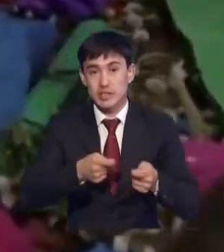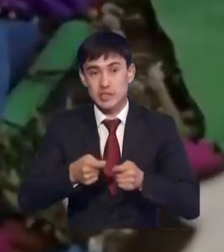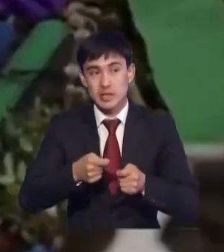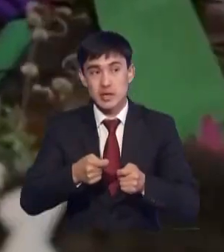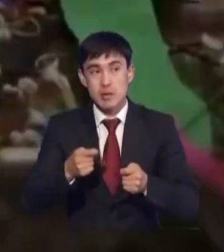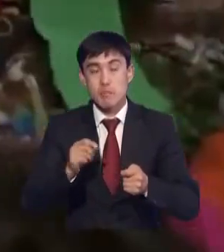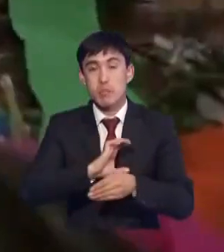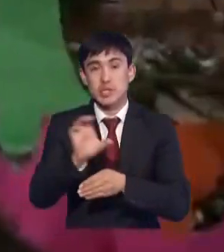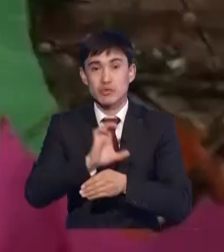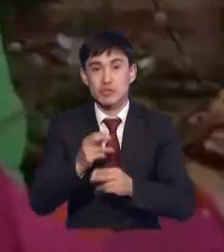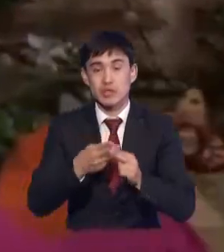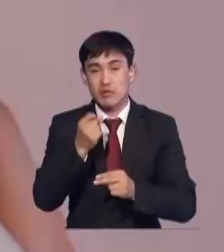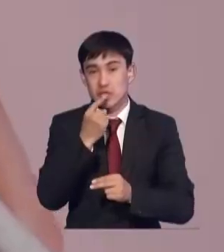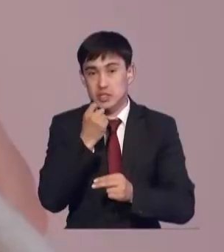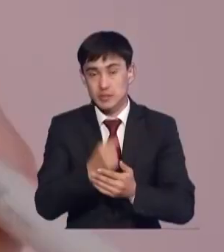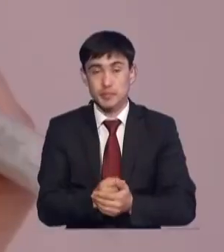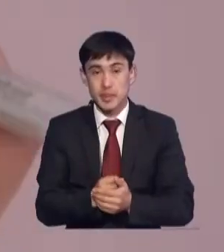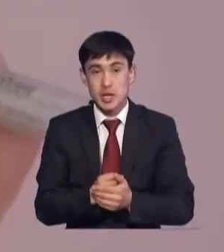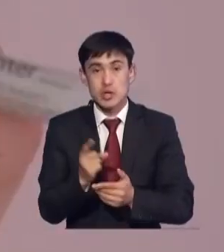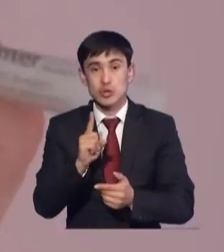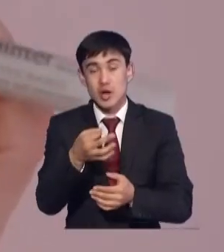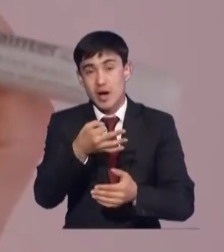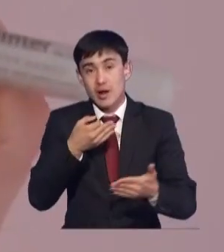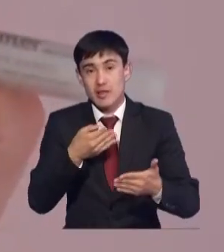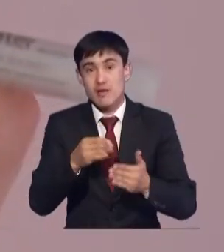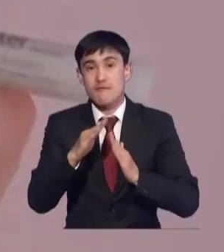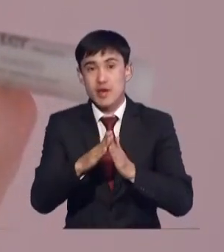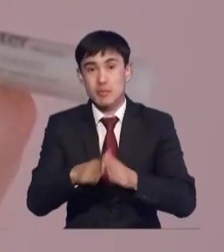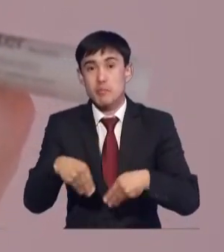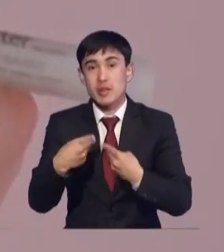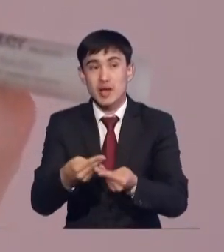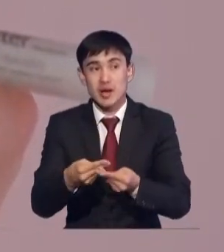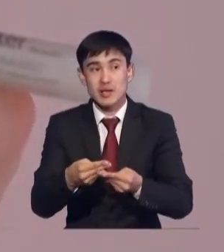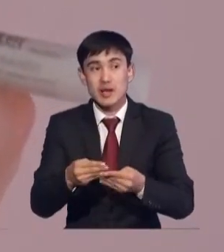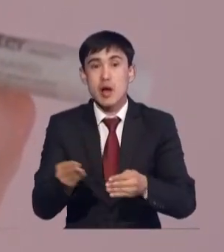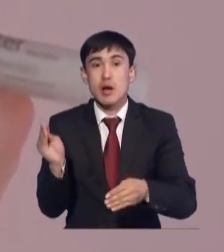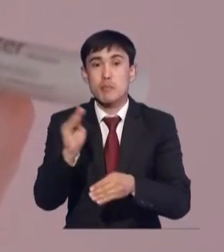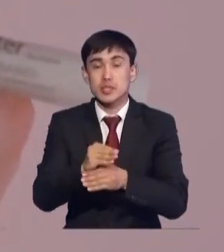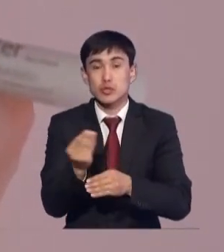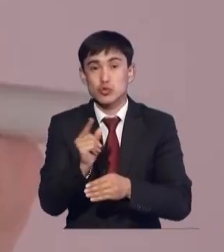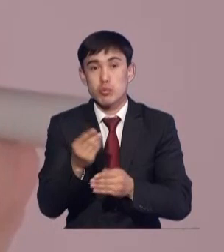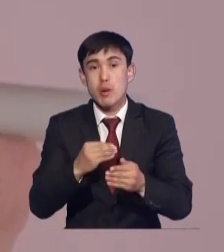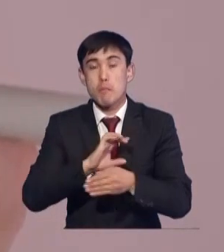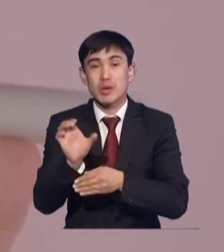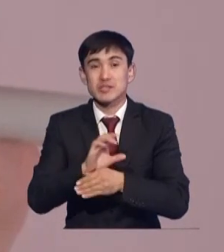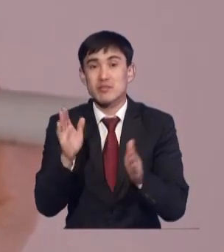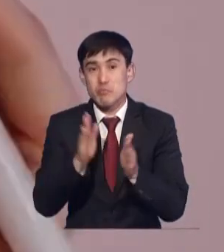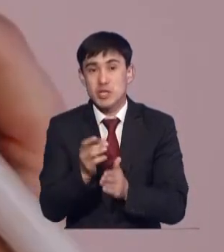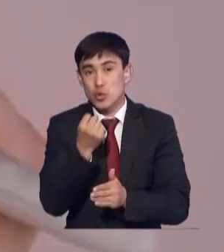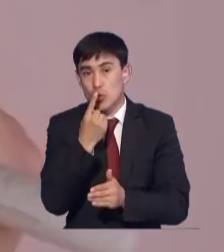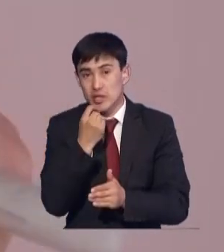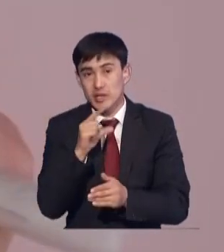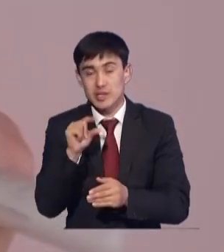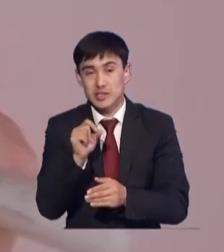перепроизводства этого продукта оказалось что ранее фермерам даже предлагали компенсацию чтобы те производили меньше куриных